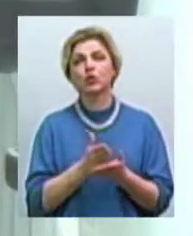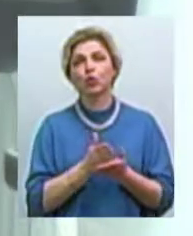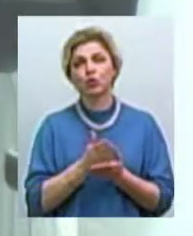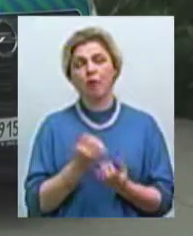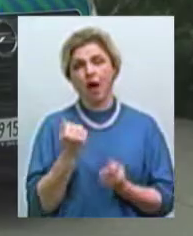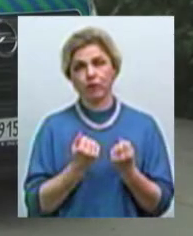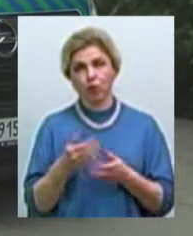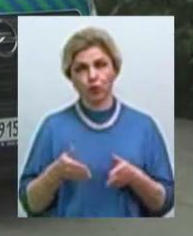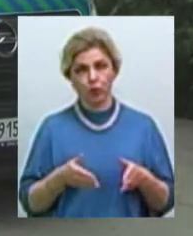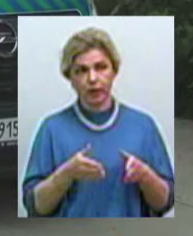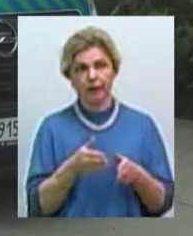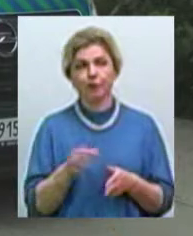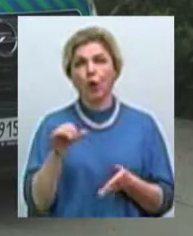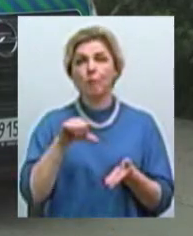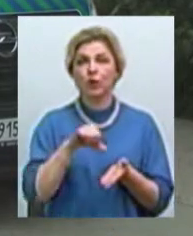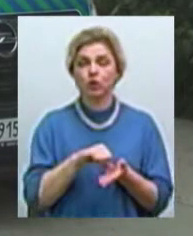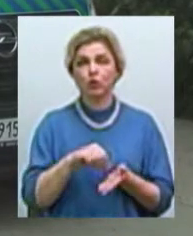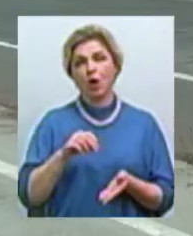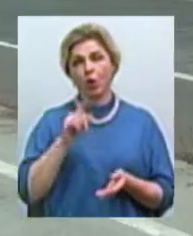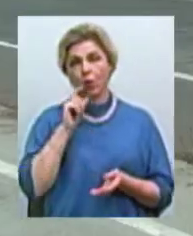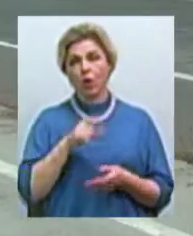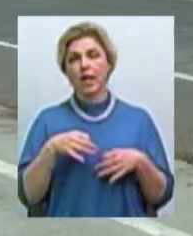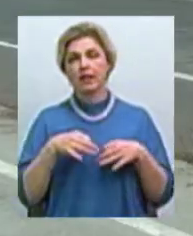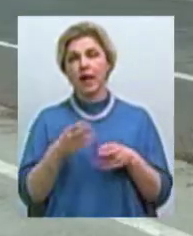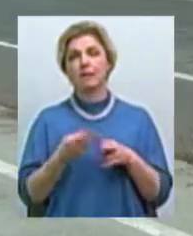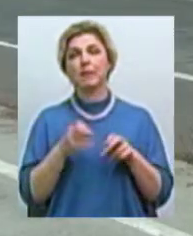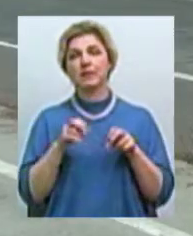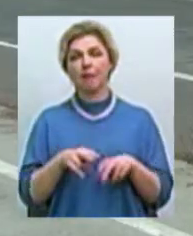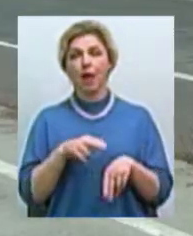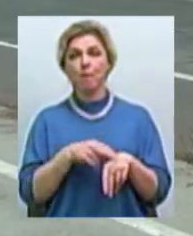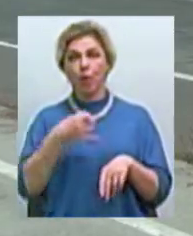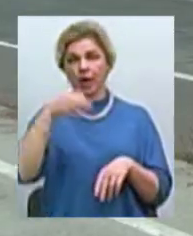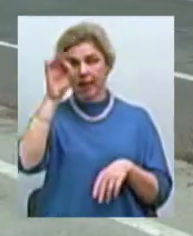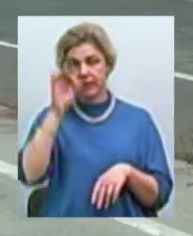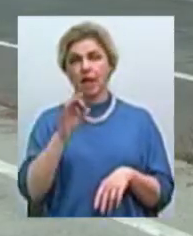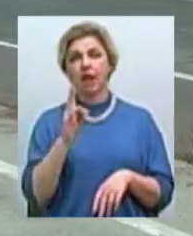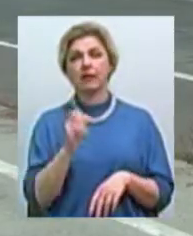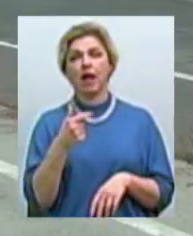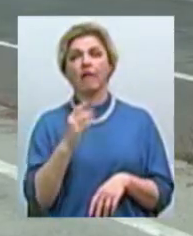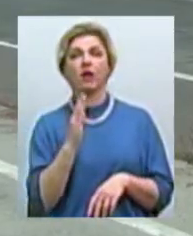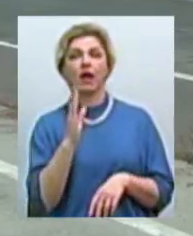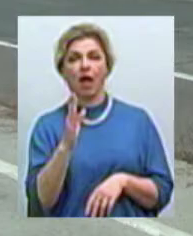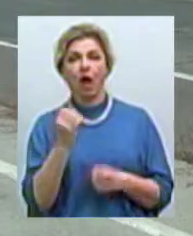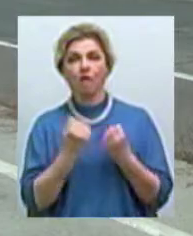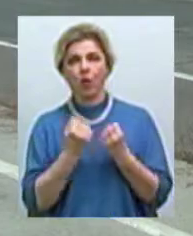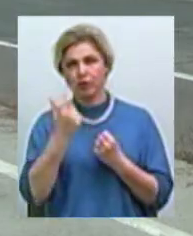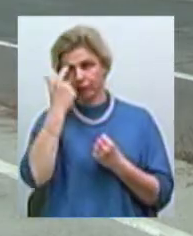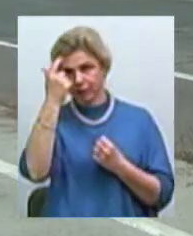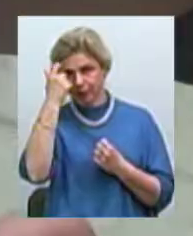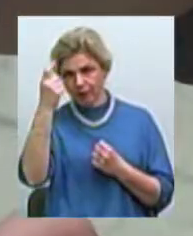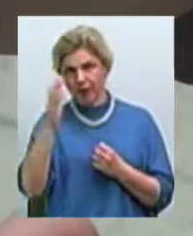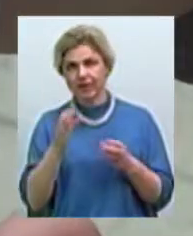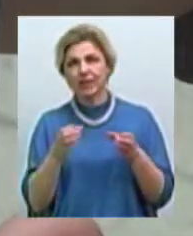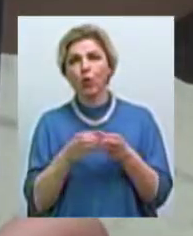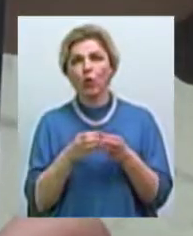автомобільних доріг. Про присутність представників Укртрансбезпеки і поліції на ГВК водії сповіщають один одного в закритій групі,